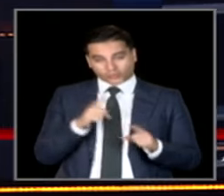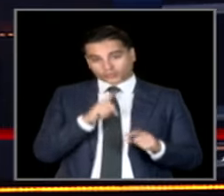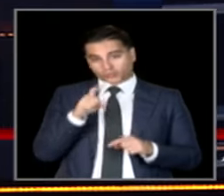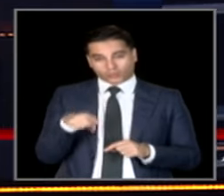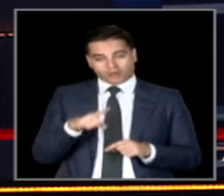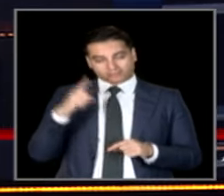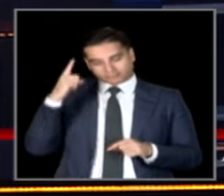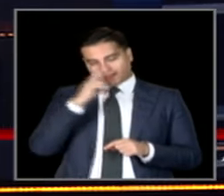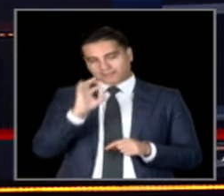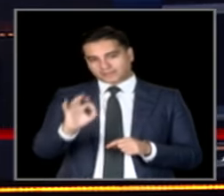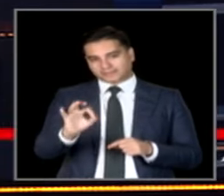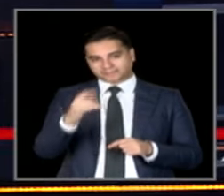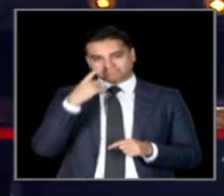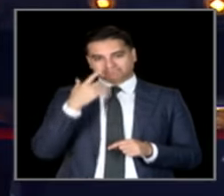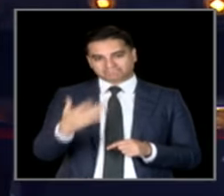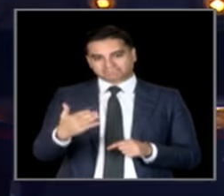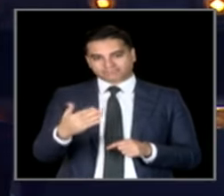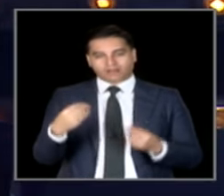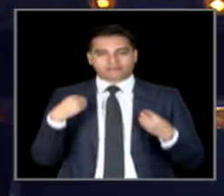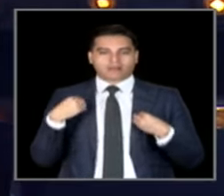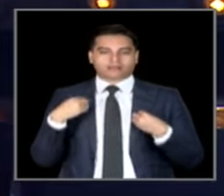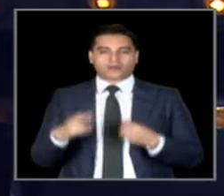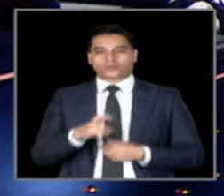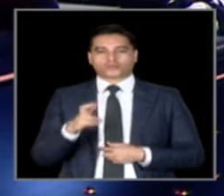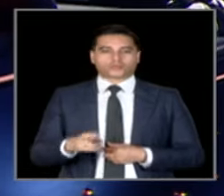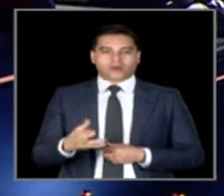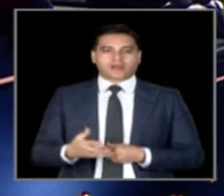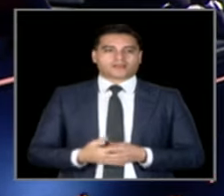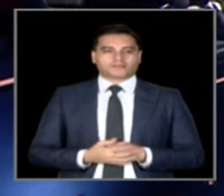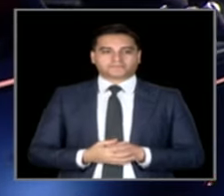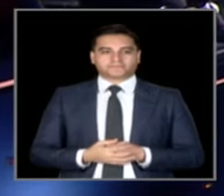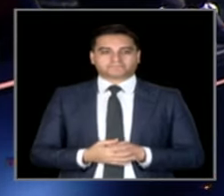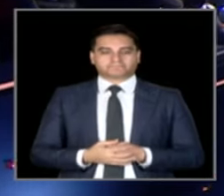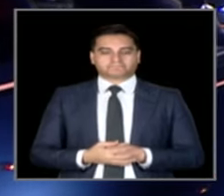سؤال صعب. رياضة، والسؤال هو: